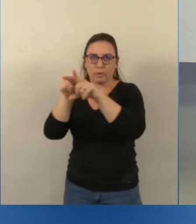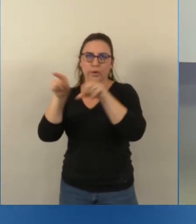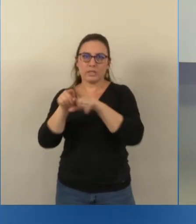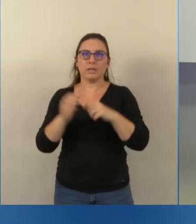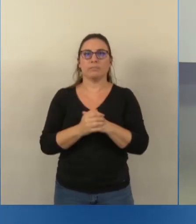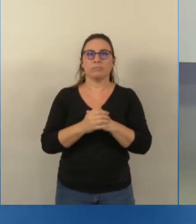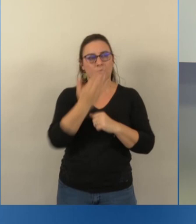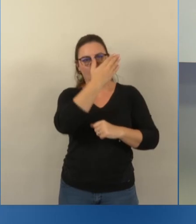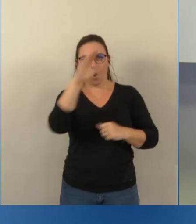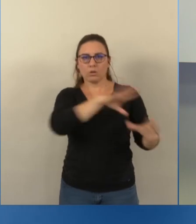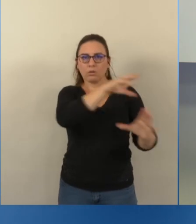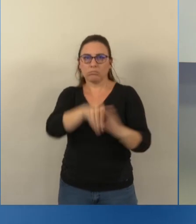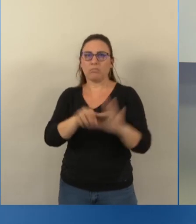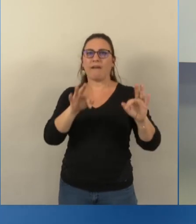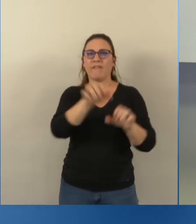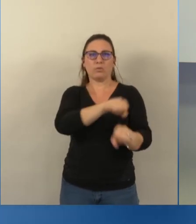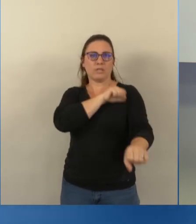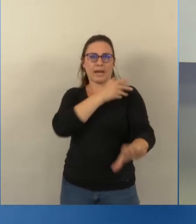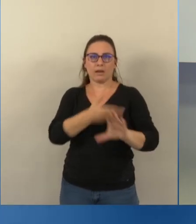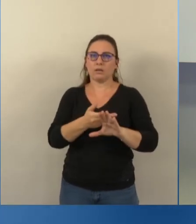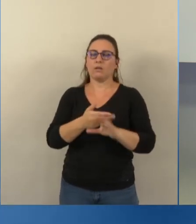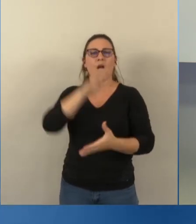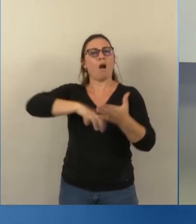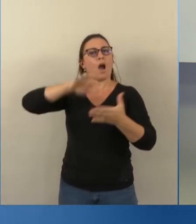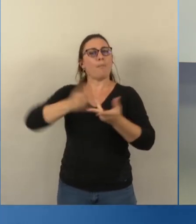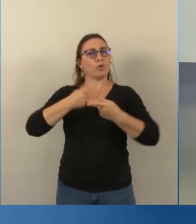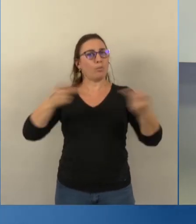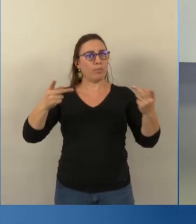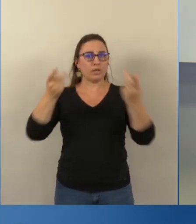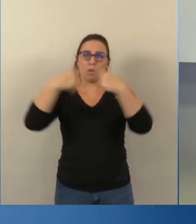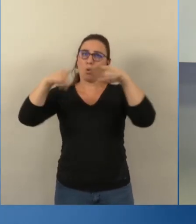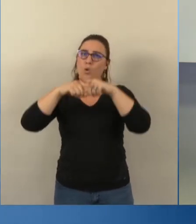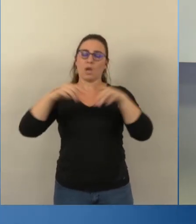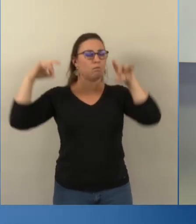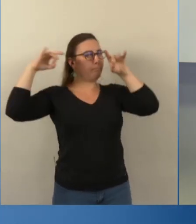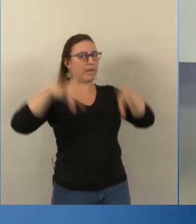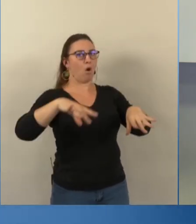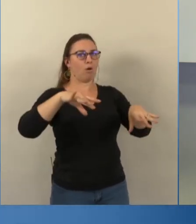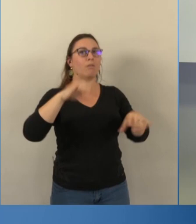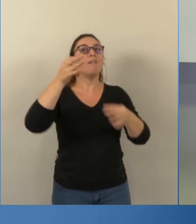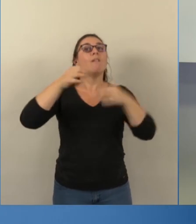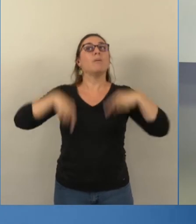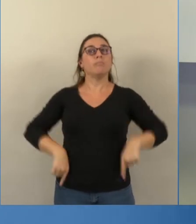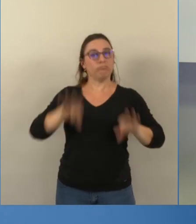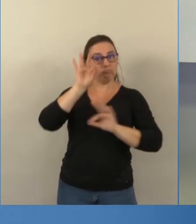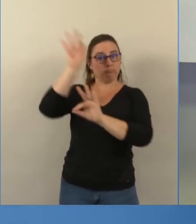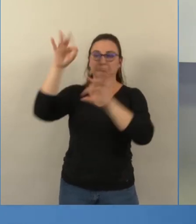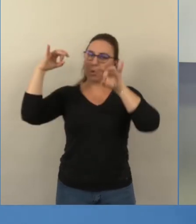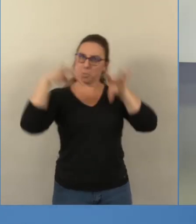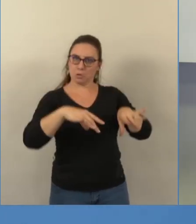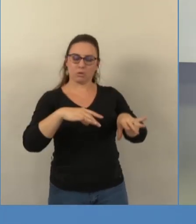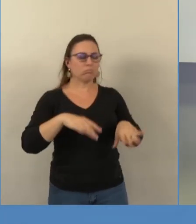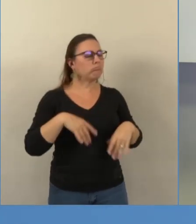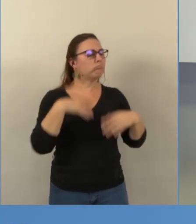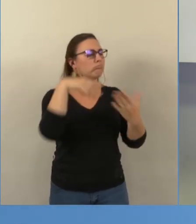fière du siècle suivant les recommandations du rapporteur public le Conseil d'État rejette le bilan qui a été fait par le gouvernement le jugeant non